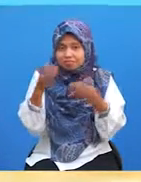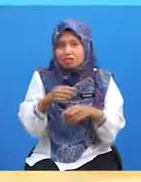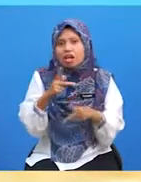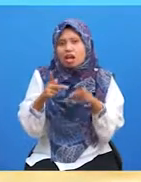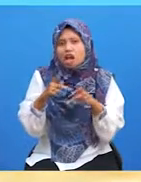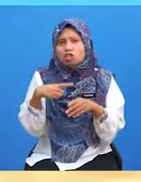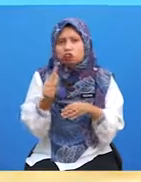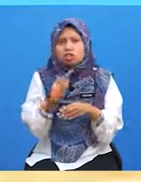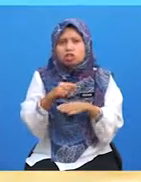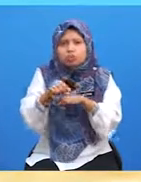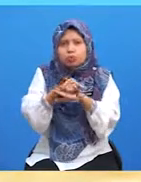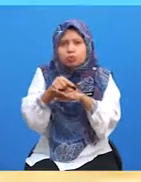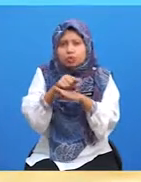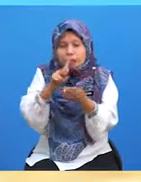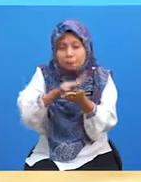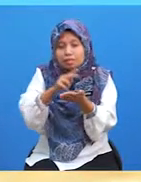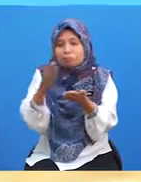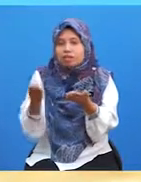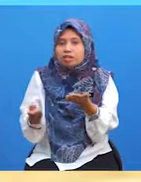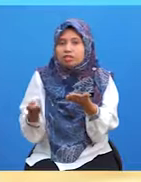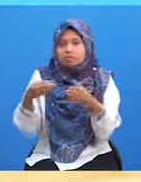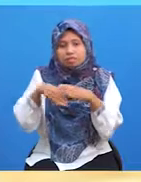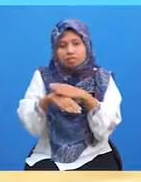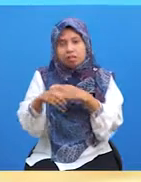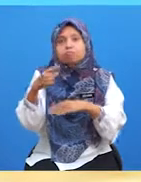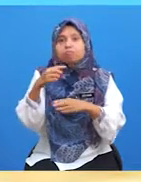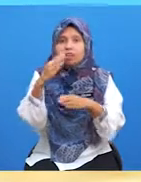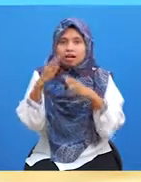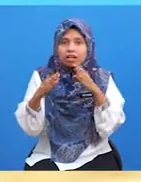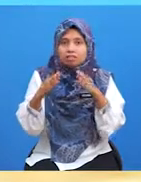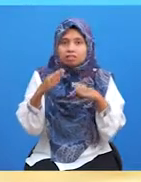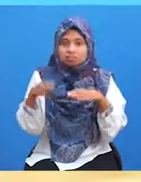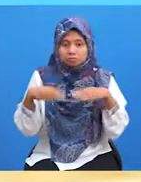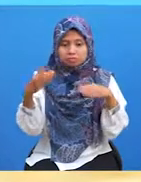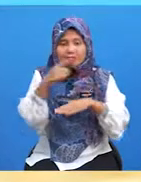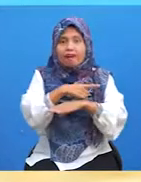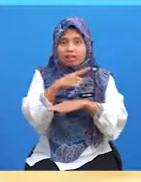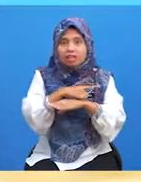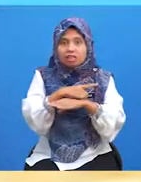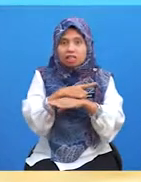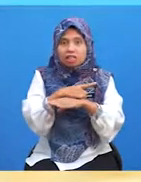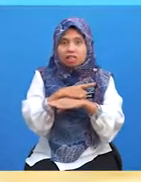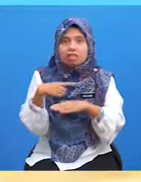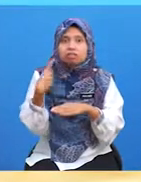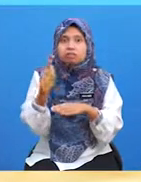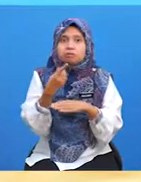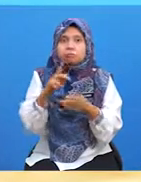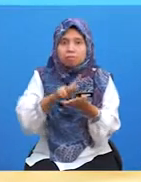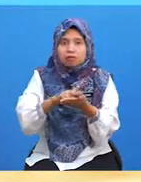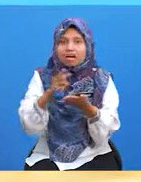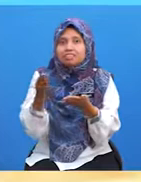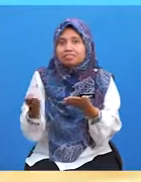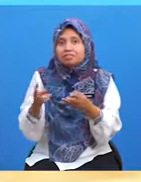Sekiranya kita menggunakan peribahasa dalam perbualan seharian, tentu sekali perbualan kita akan